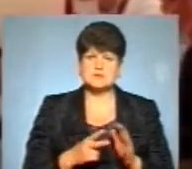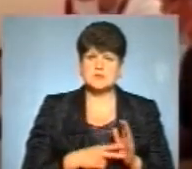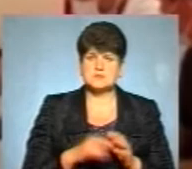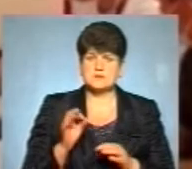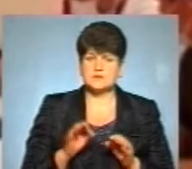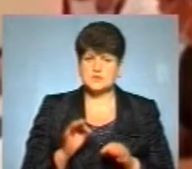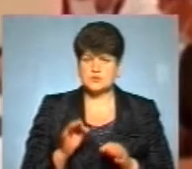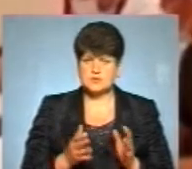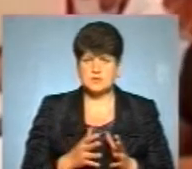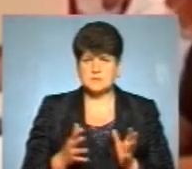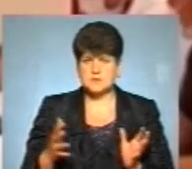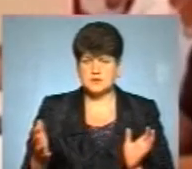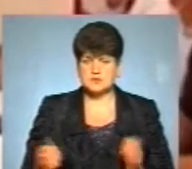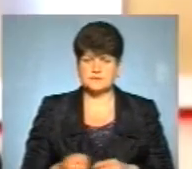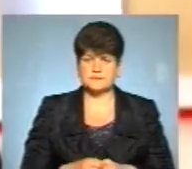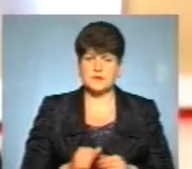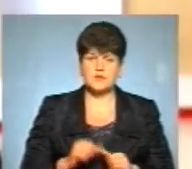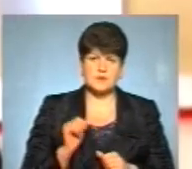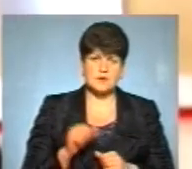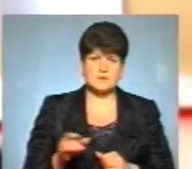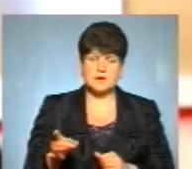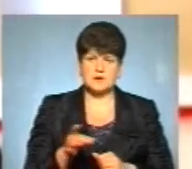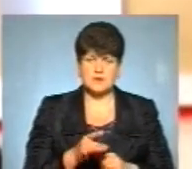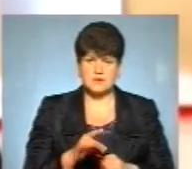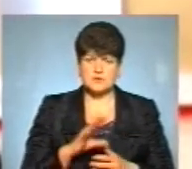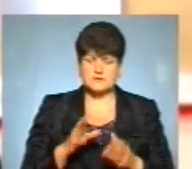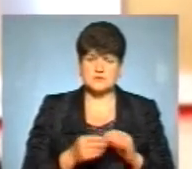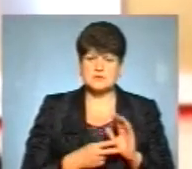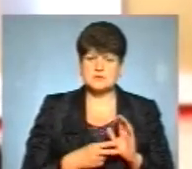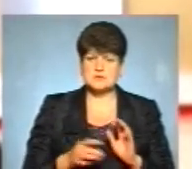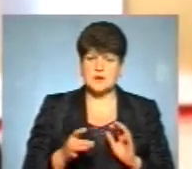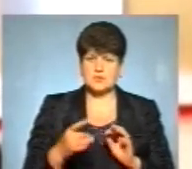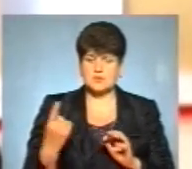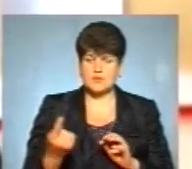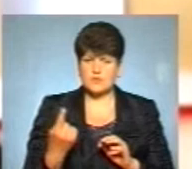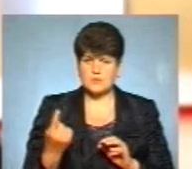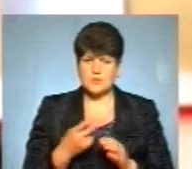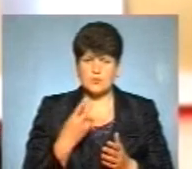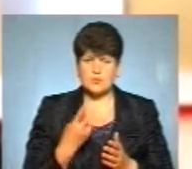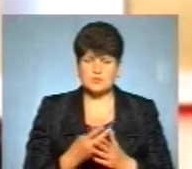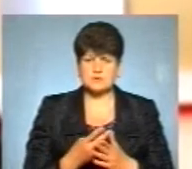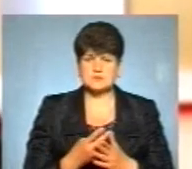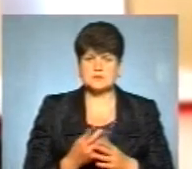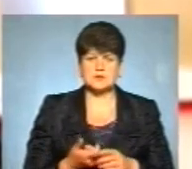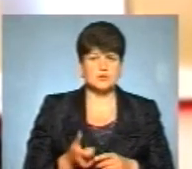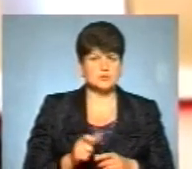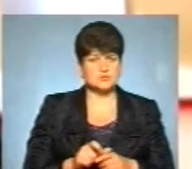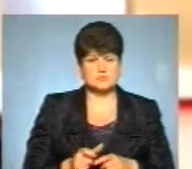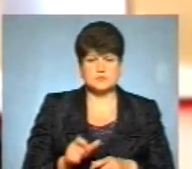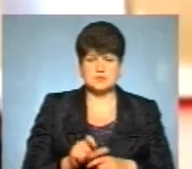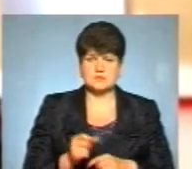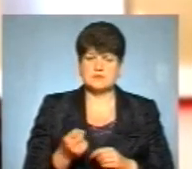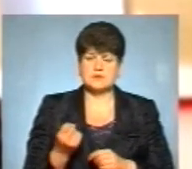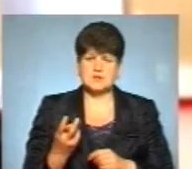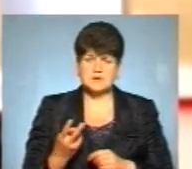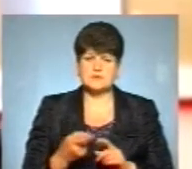17% і більше. В деяких районах, а взагалі це 7 районів області, показник значно перевищує 12, в